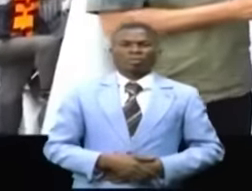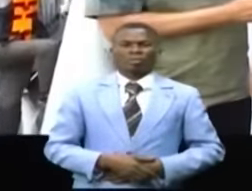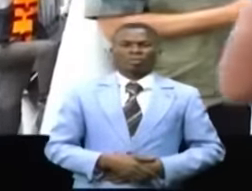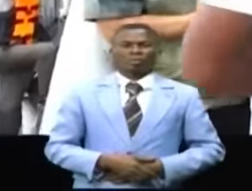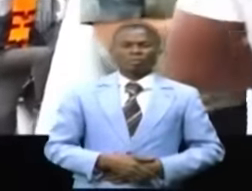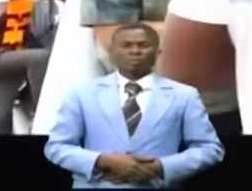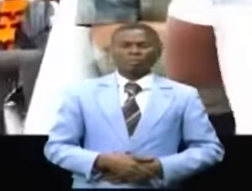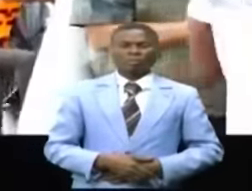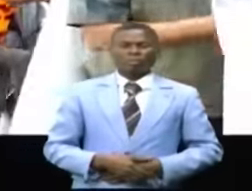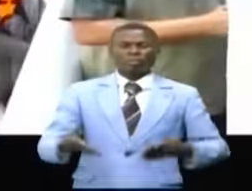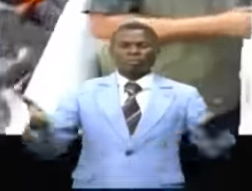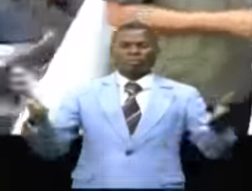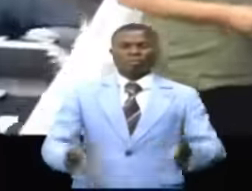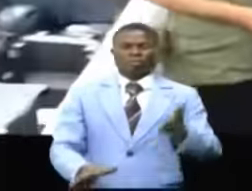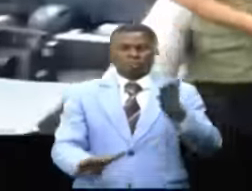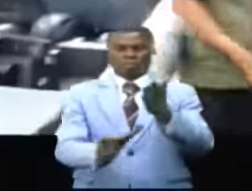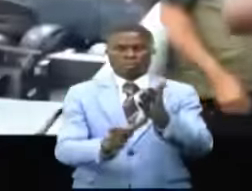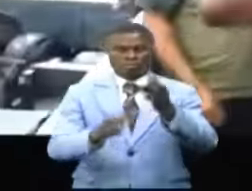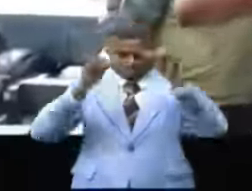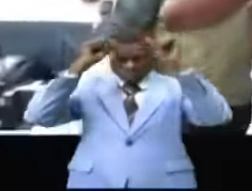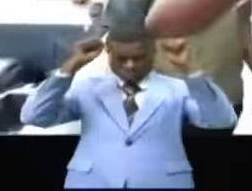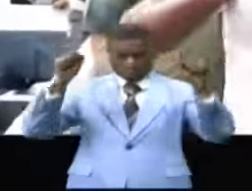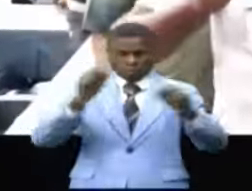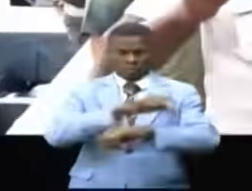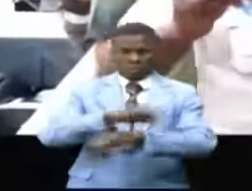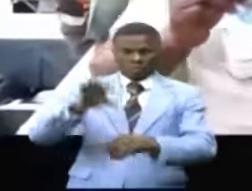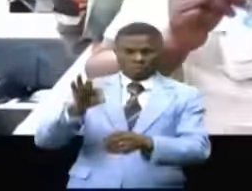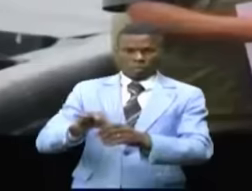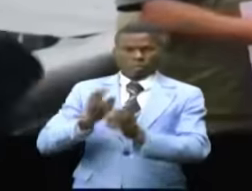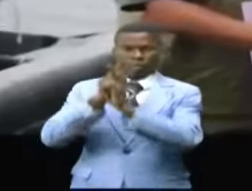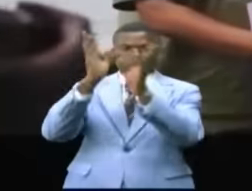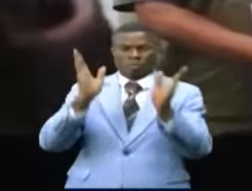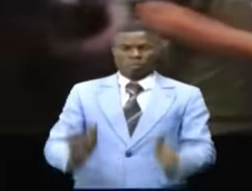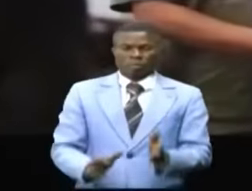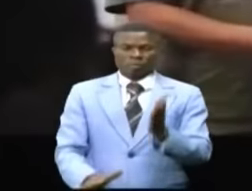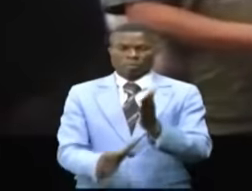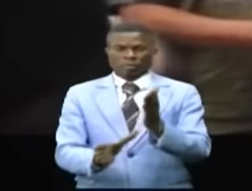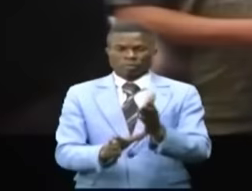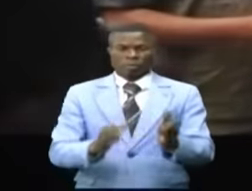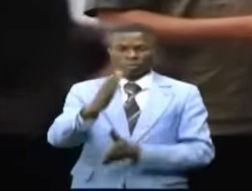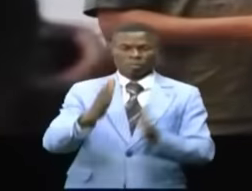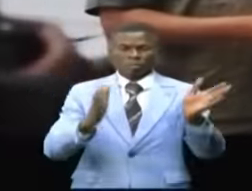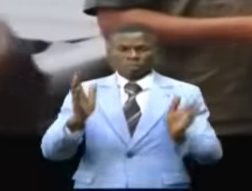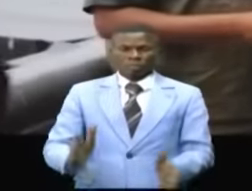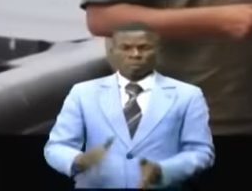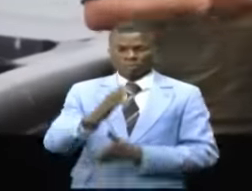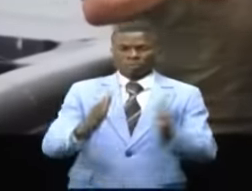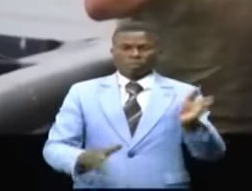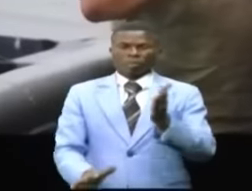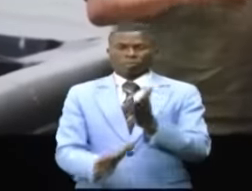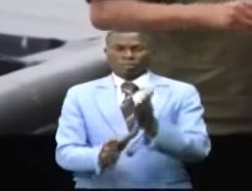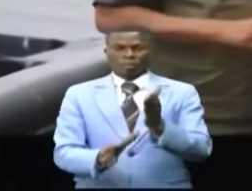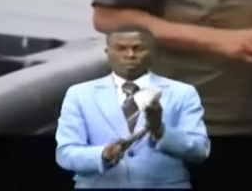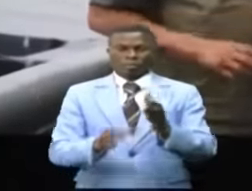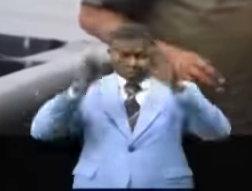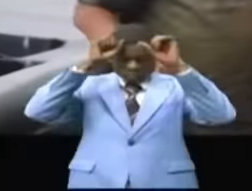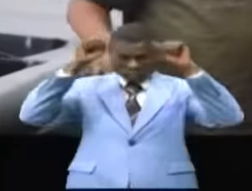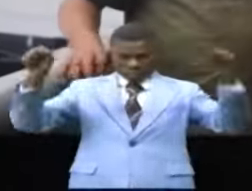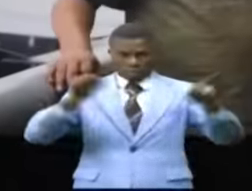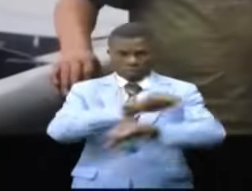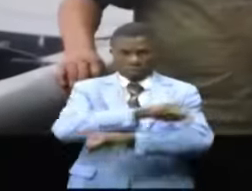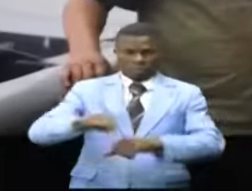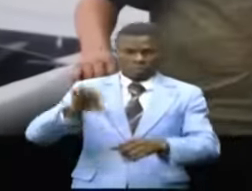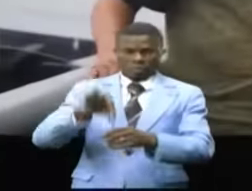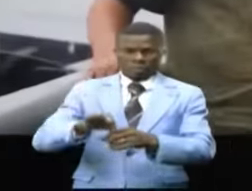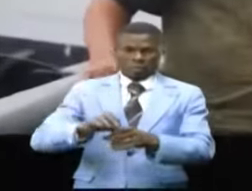C'est en présence du premier vice-président de la CENI, du rapporteur adjoint, du questeur et du questeur adjoint que le président de la